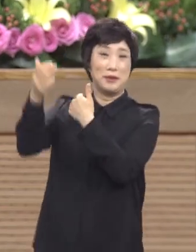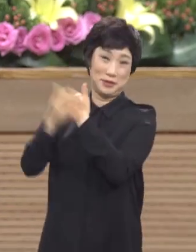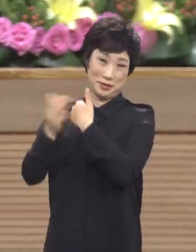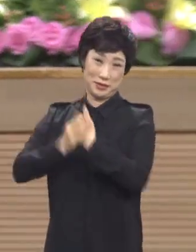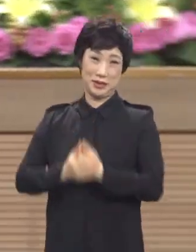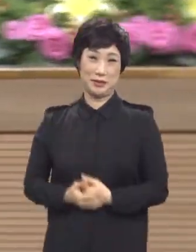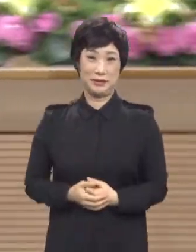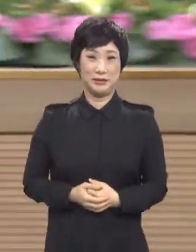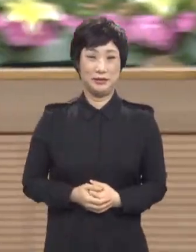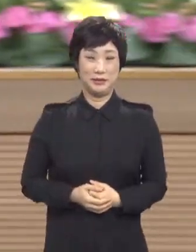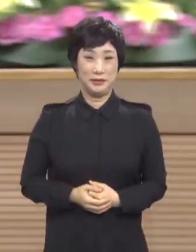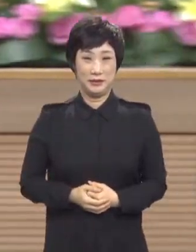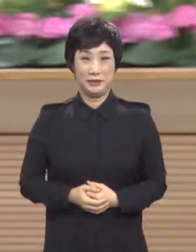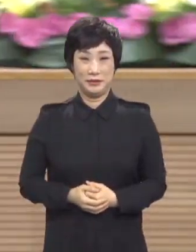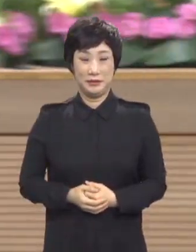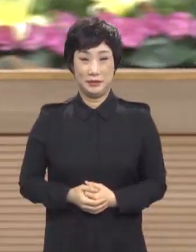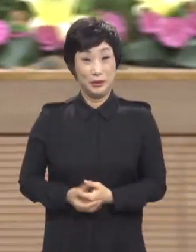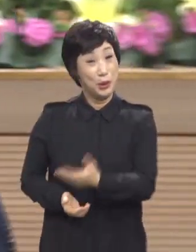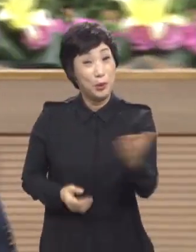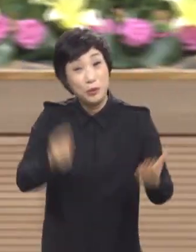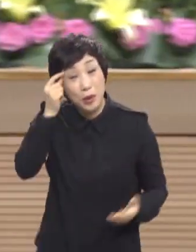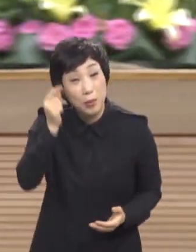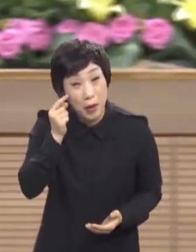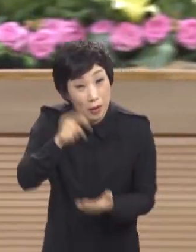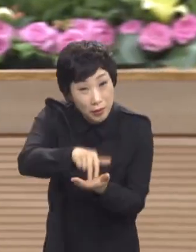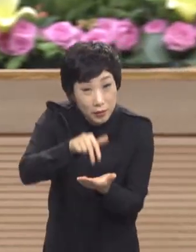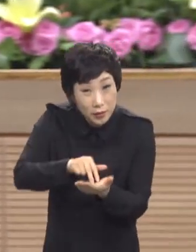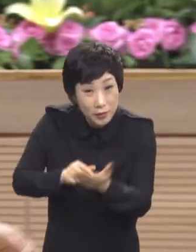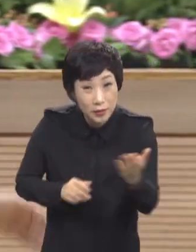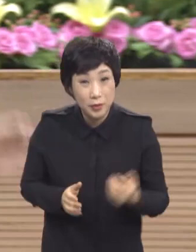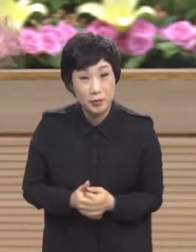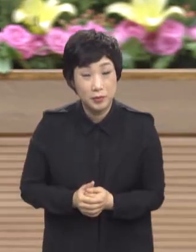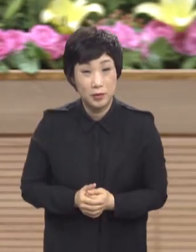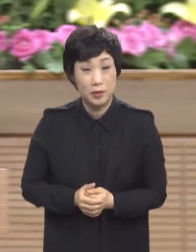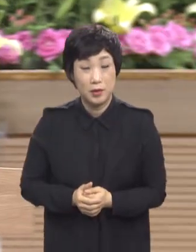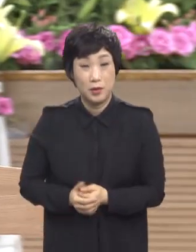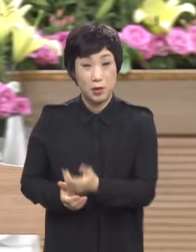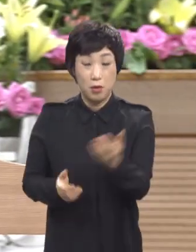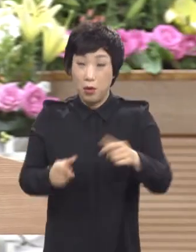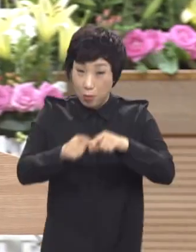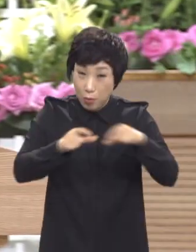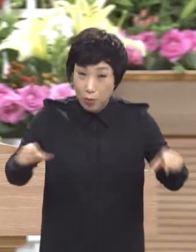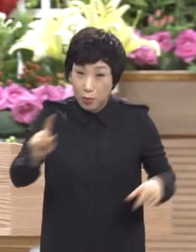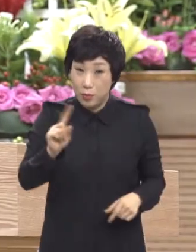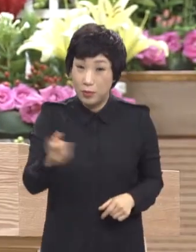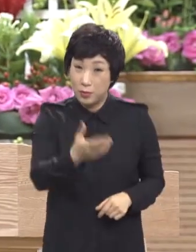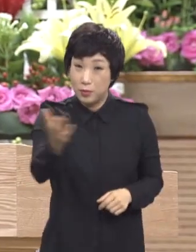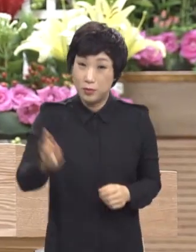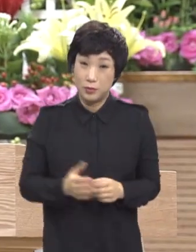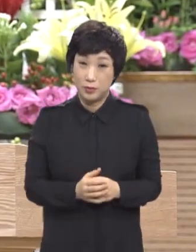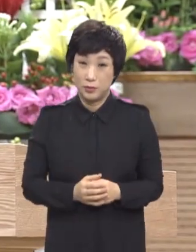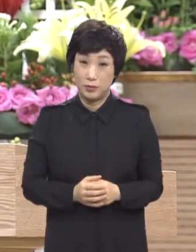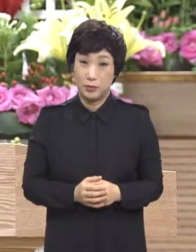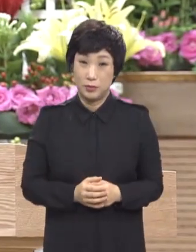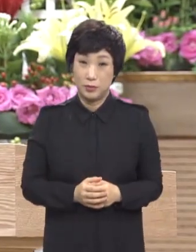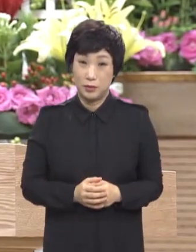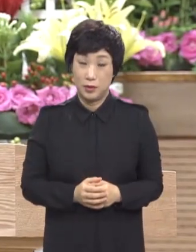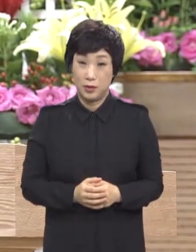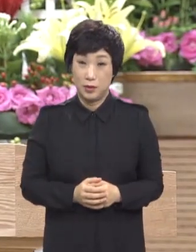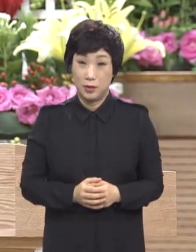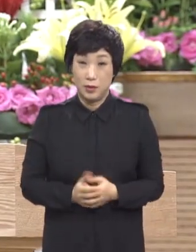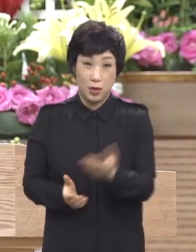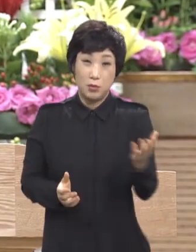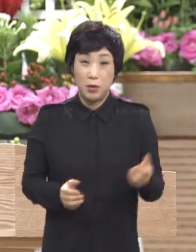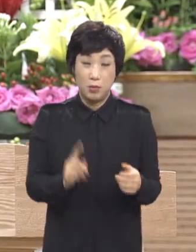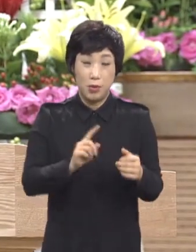일입니다. 한번 생각해 보세요. 그냥 보통 그냥